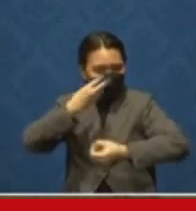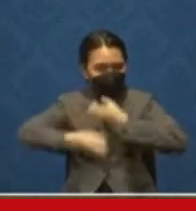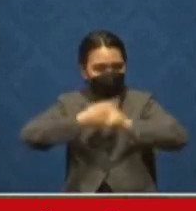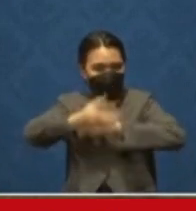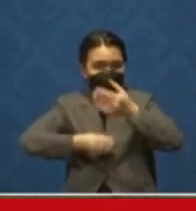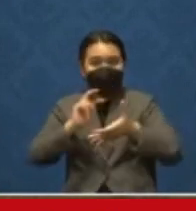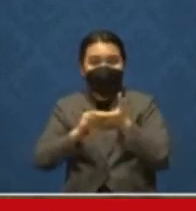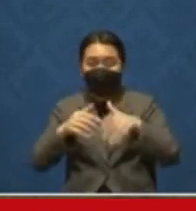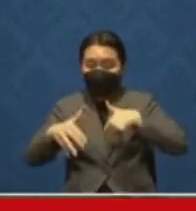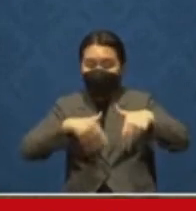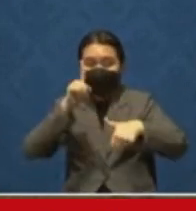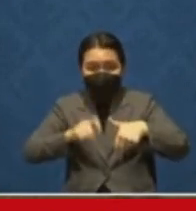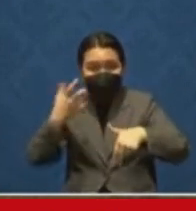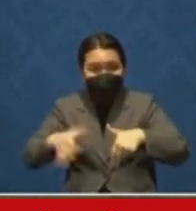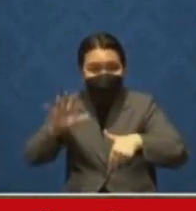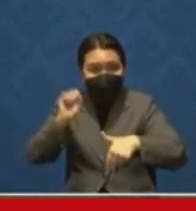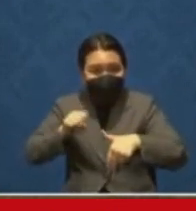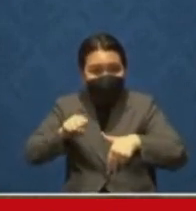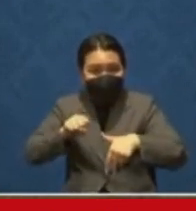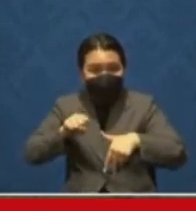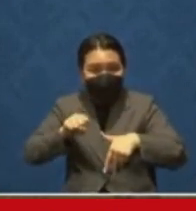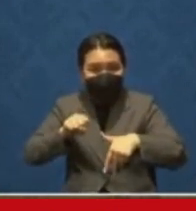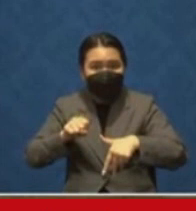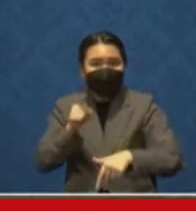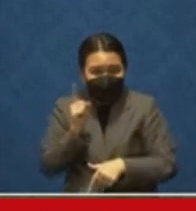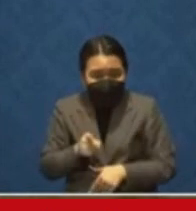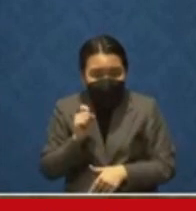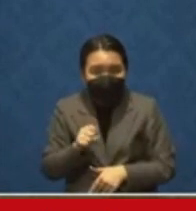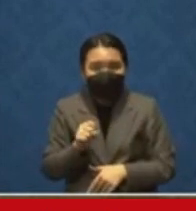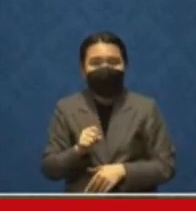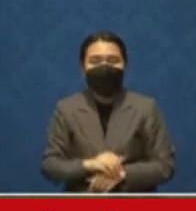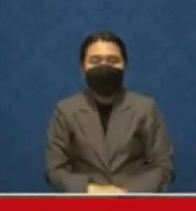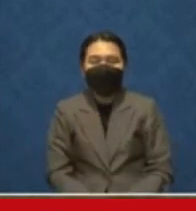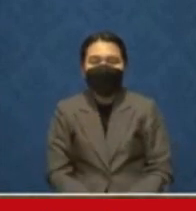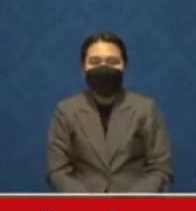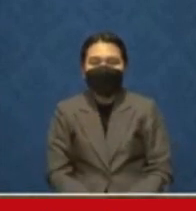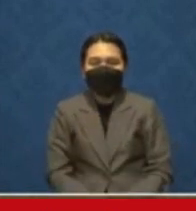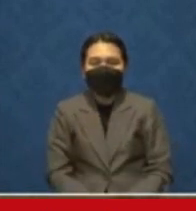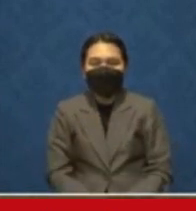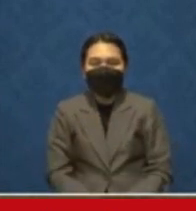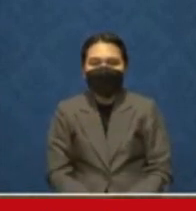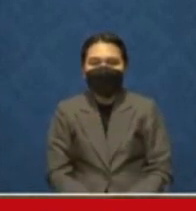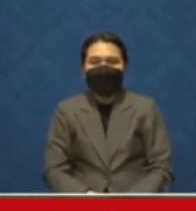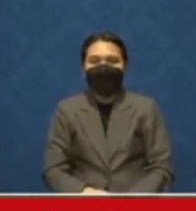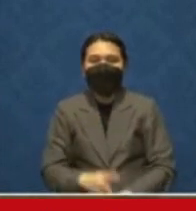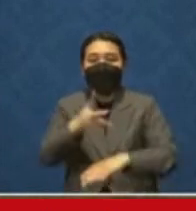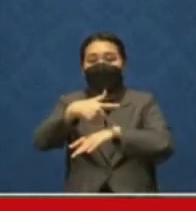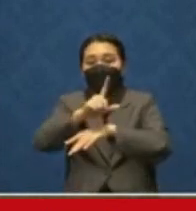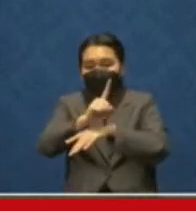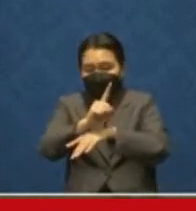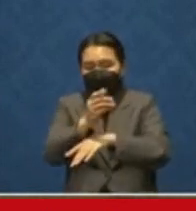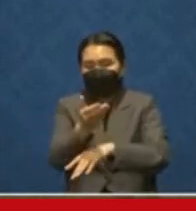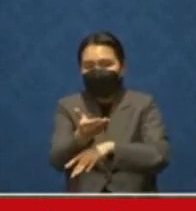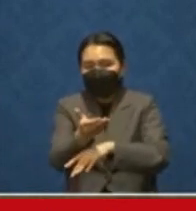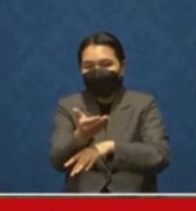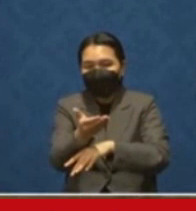แกนมันทำไมมันมาช้าอย่างนี้แกเนี่ยเมื่อวันที่ท่านนายกจะแสดงความเก่งออกมาให้เห็นก็คือวันที่ชาว